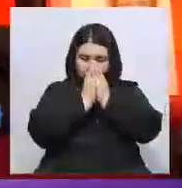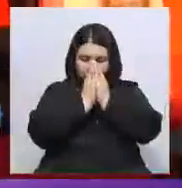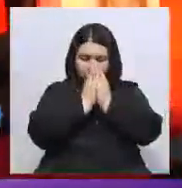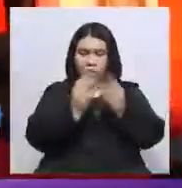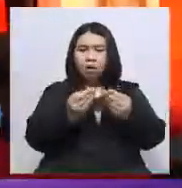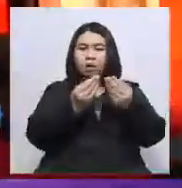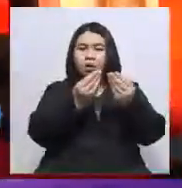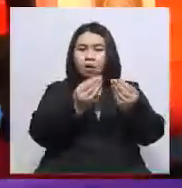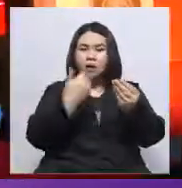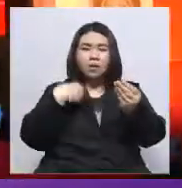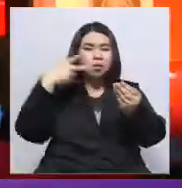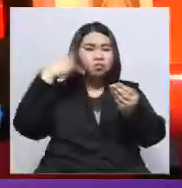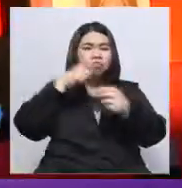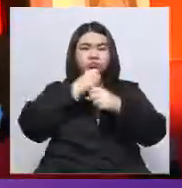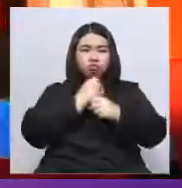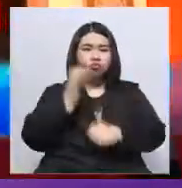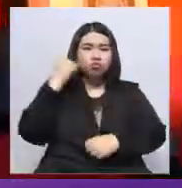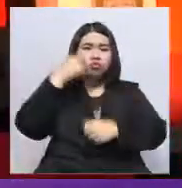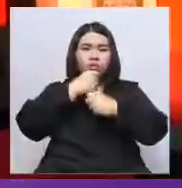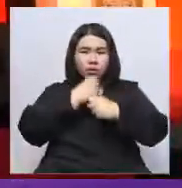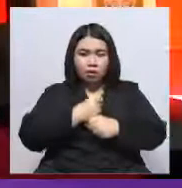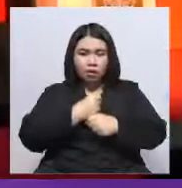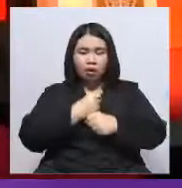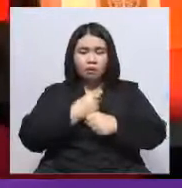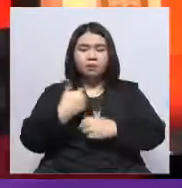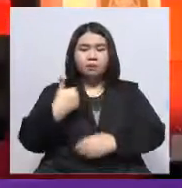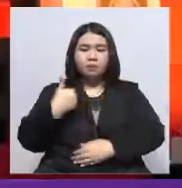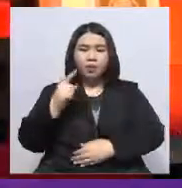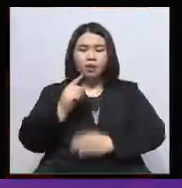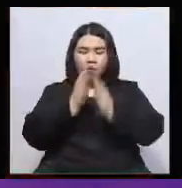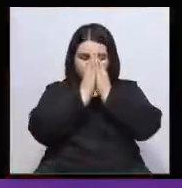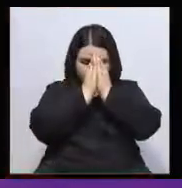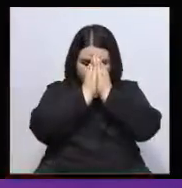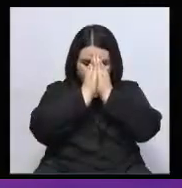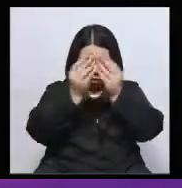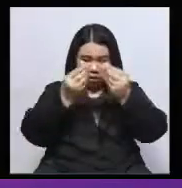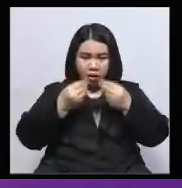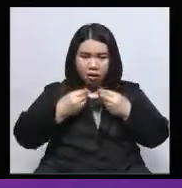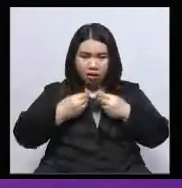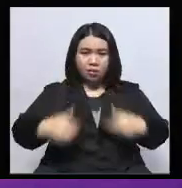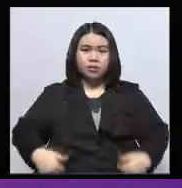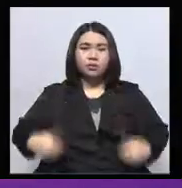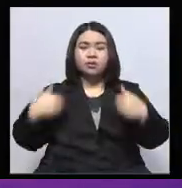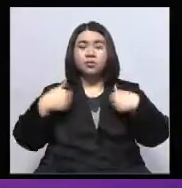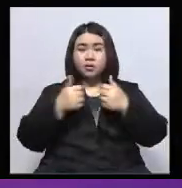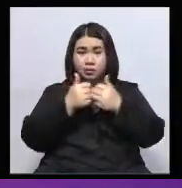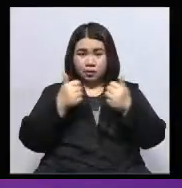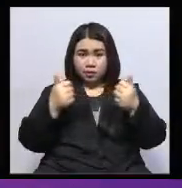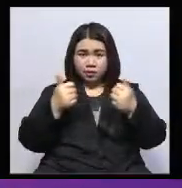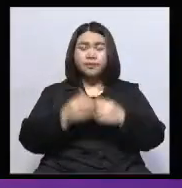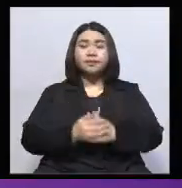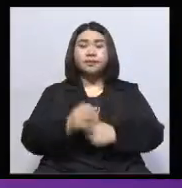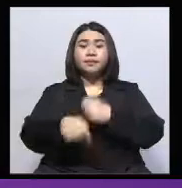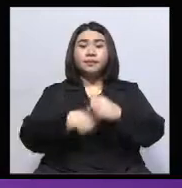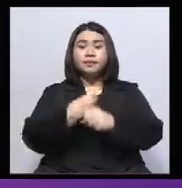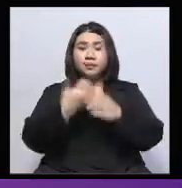พรองค์เจ้าปู่เจ้าย่าและขอพระพรนะคะจากองค์เทพเจ้าต่างๆเพื่อเสริมสิริมงคลโดยปีนี้